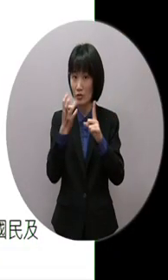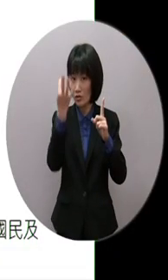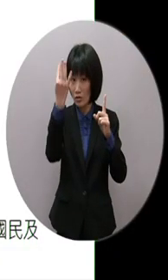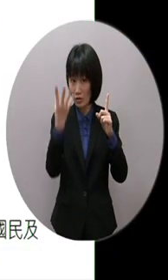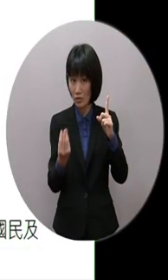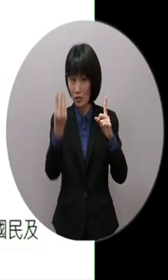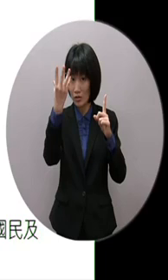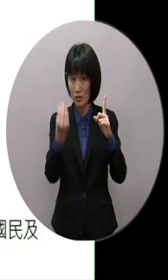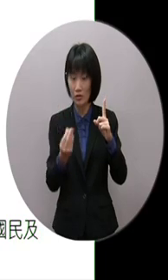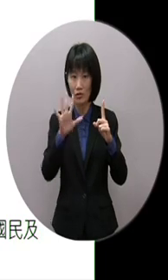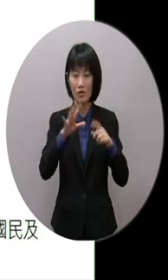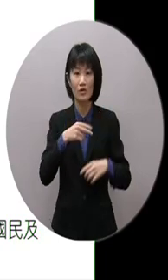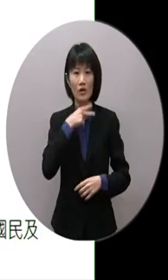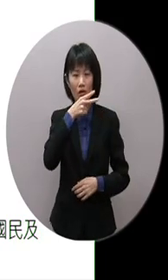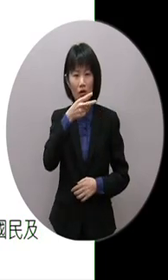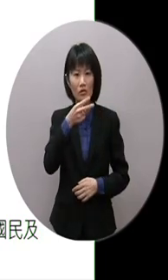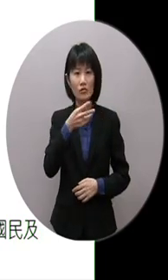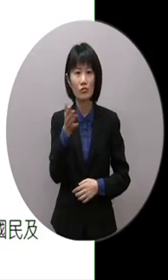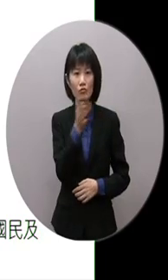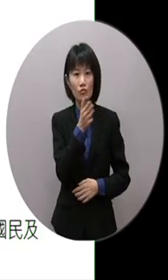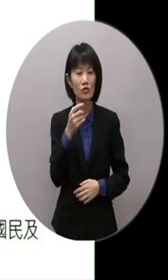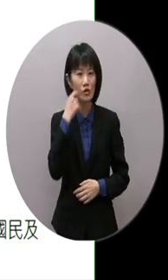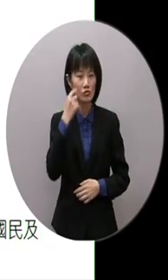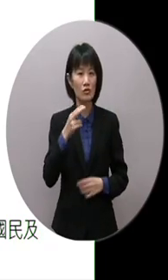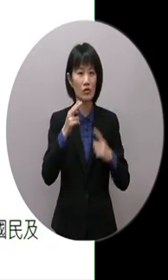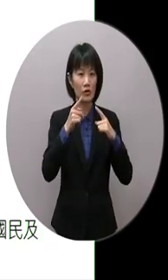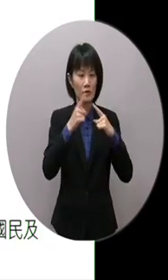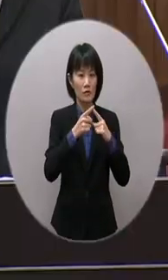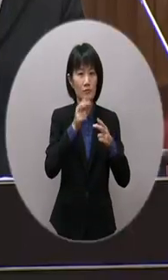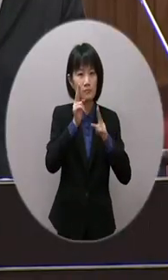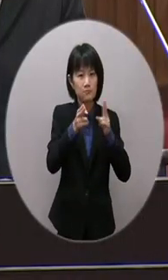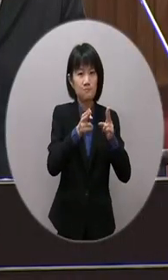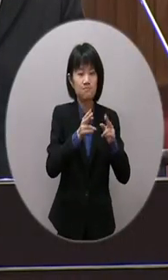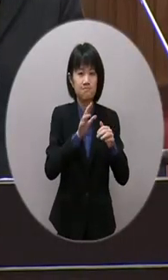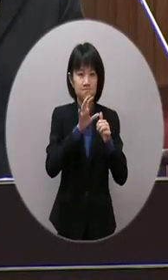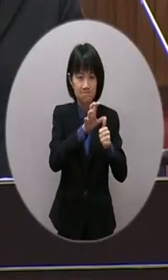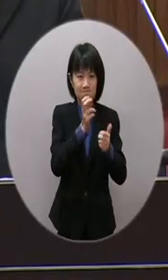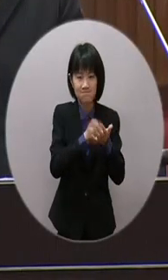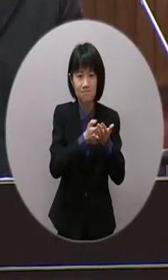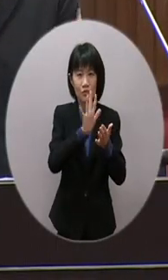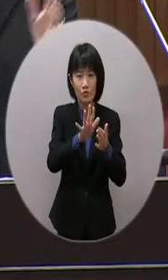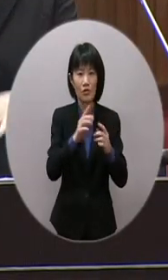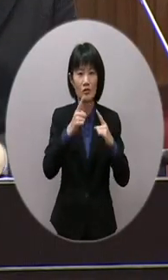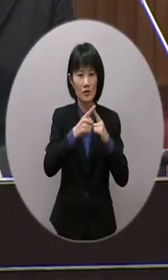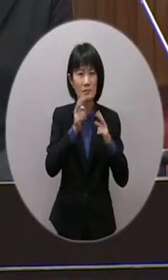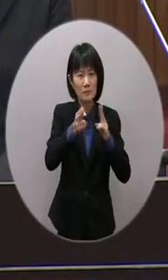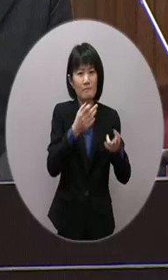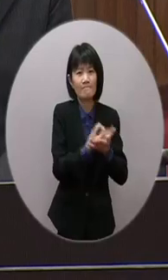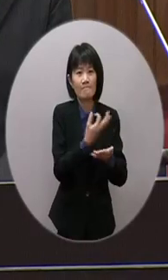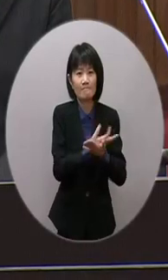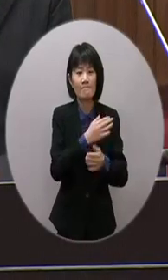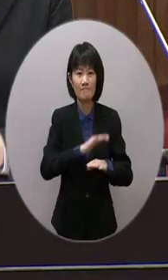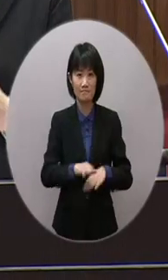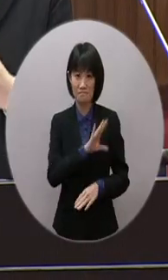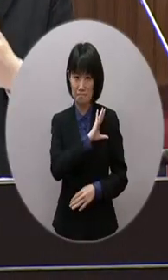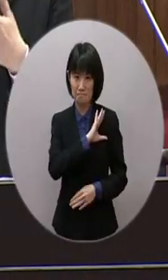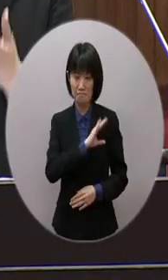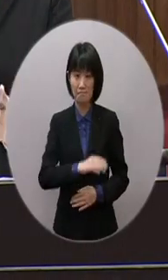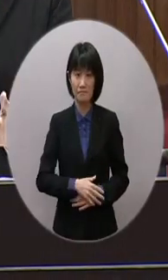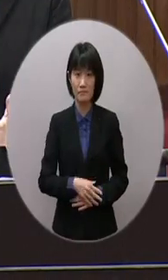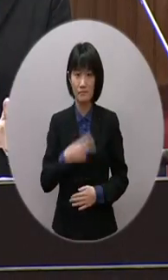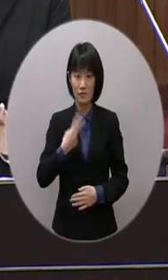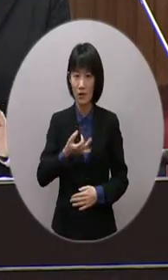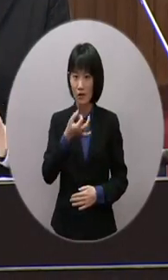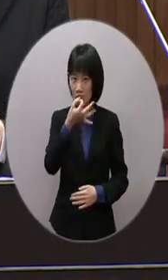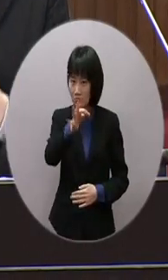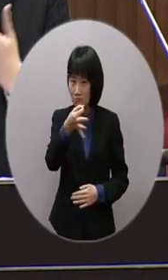两岁这个部分其实是比较缺乏，也是因为在人力比是要求的比较多。那当然还有一个问题就是所谓的